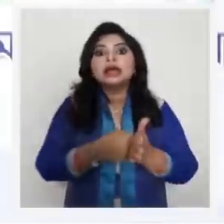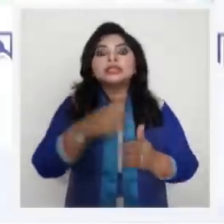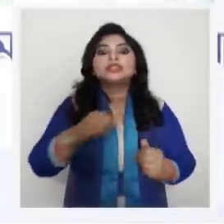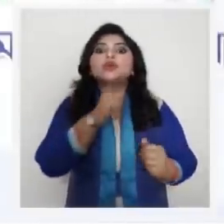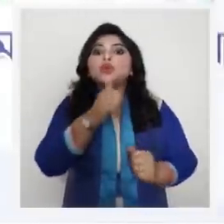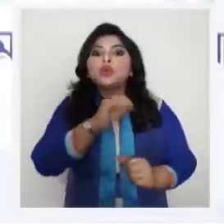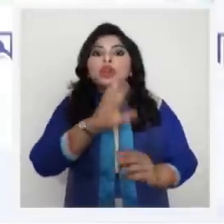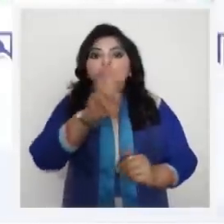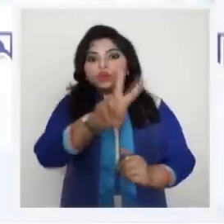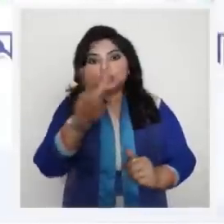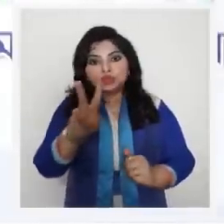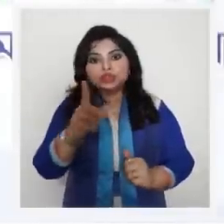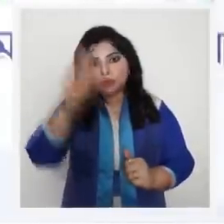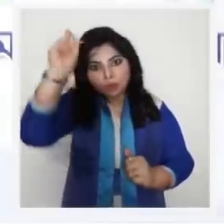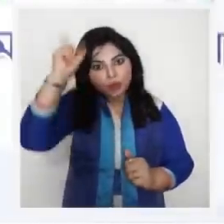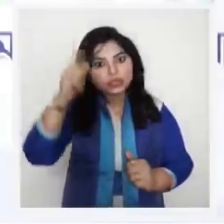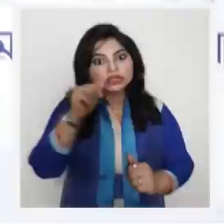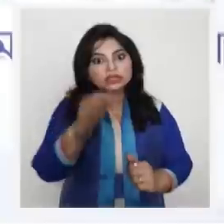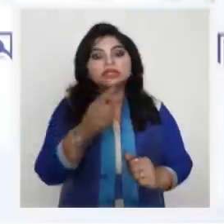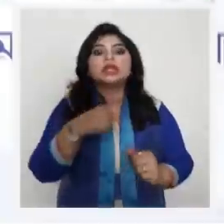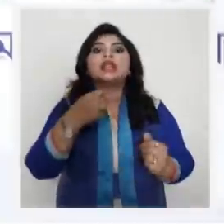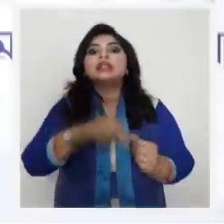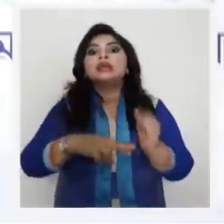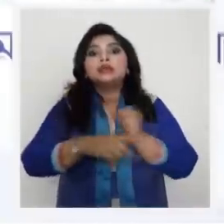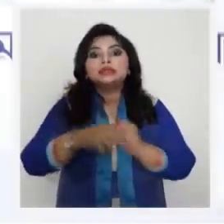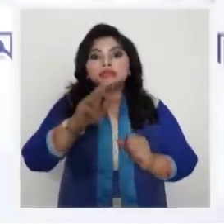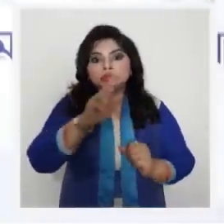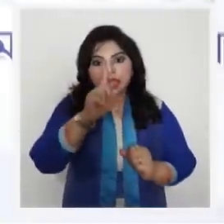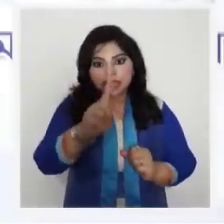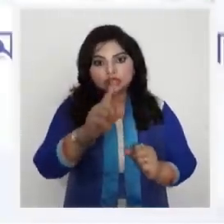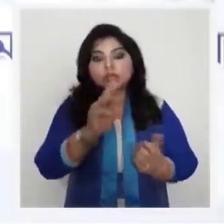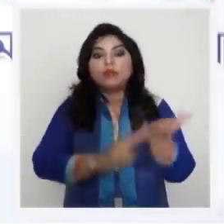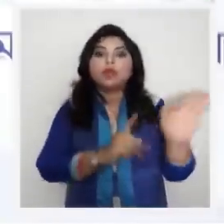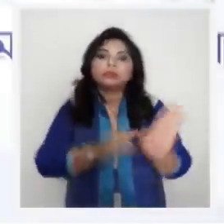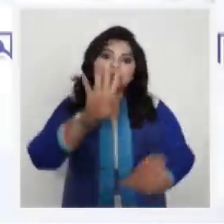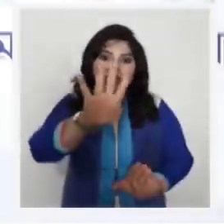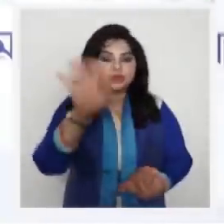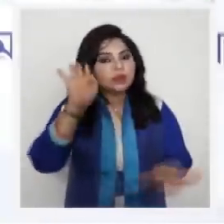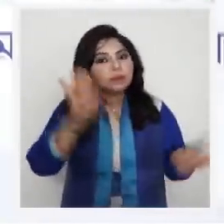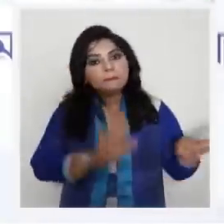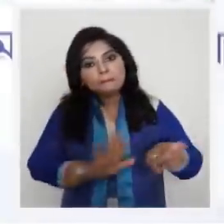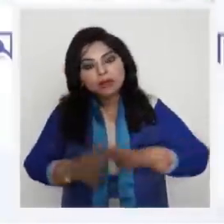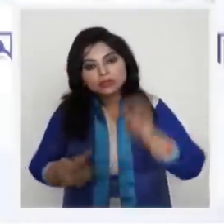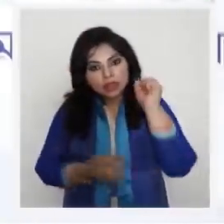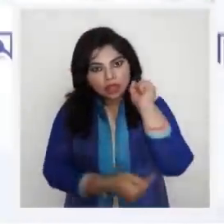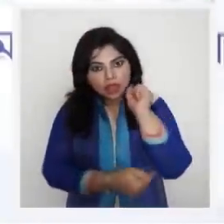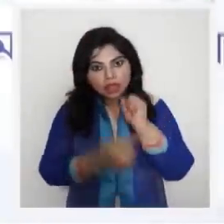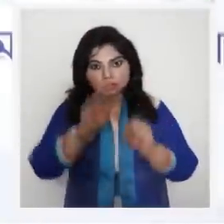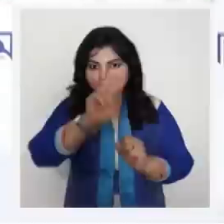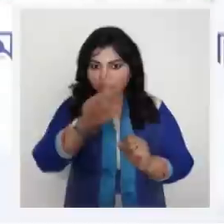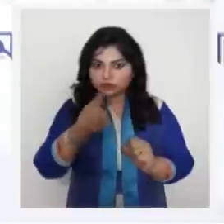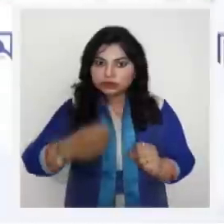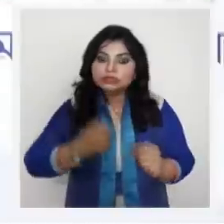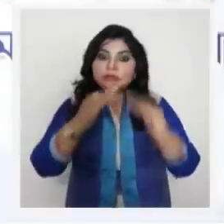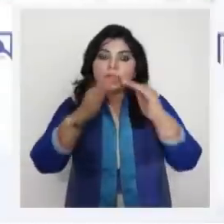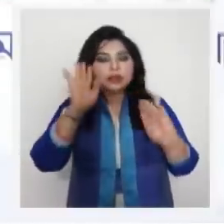বিভাগ অনুযায়ী ঢাকা বিভাগে 21 জন, চট্টগ্রাম 16 জন, রাজশাহী এবং খুলনা বিভাগে 2 জন করে, বরিশাল এবং সিলেট বিভাগে 1 জন করে